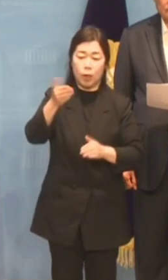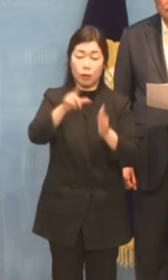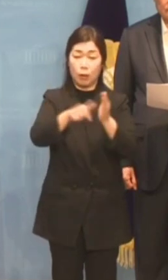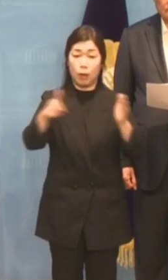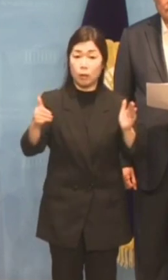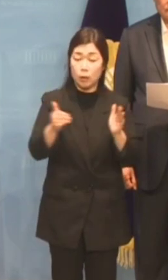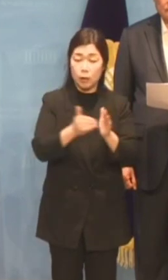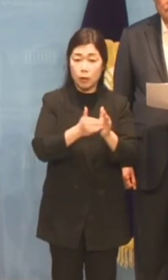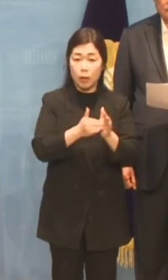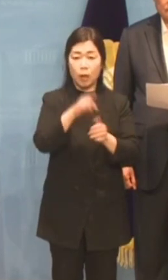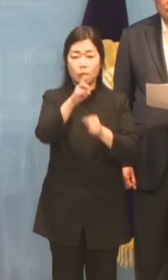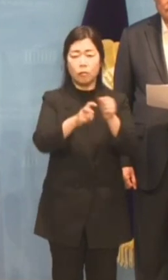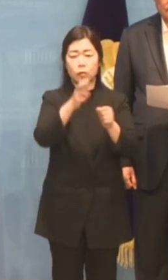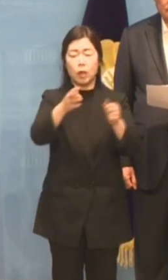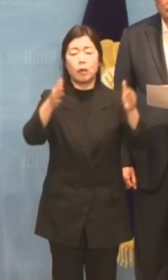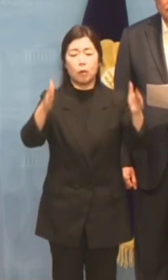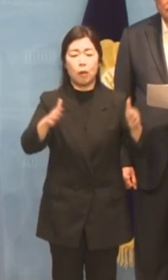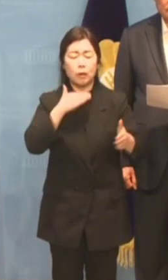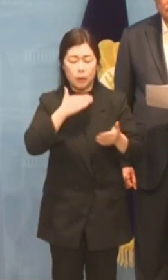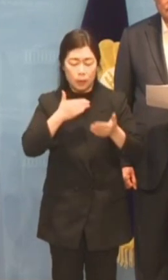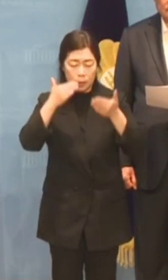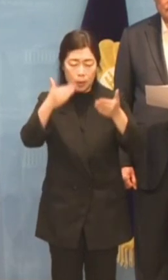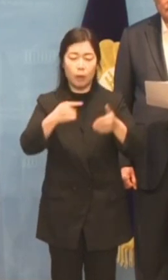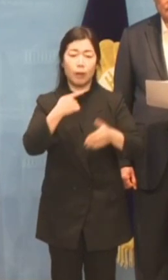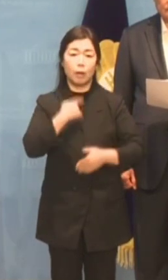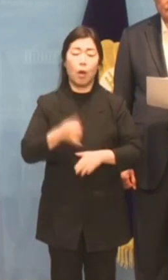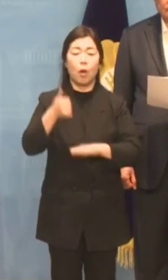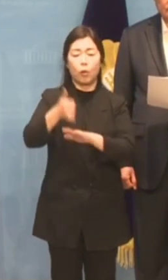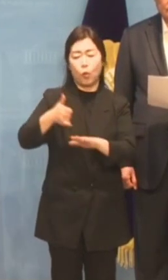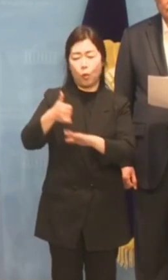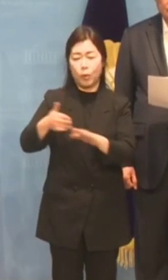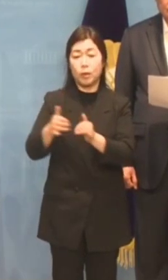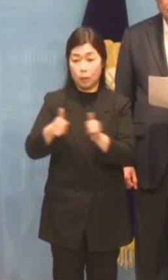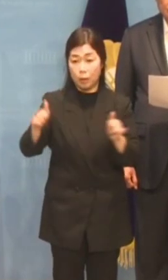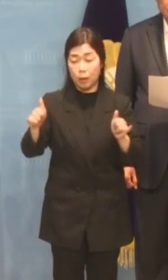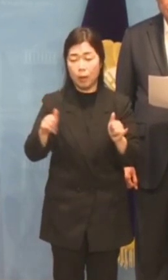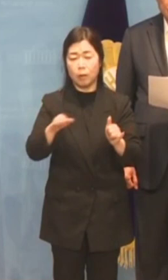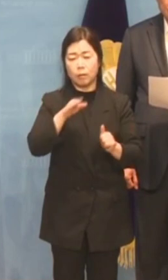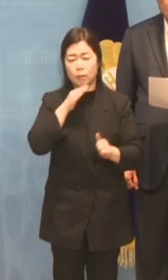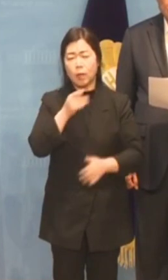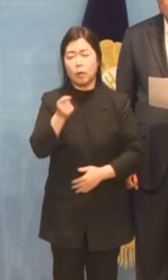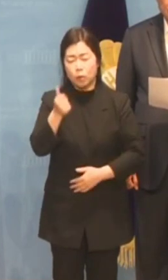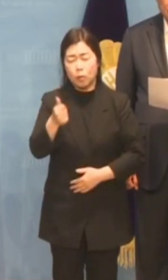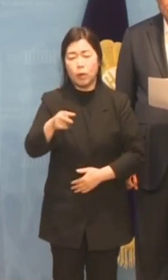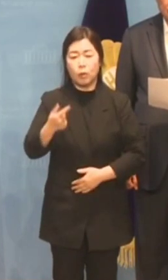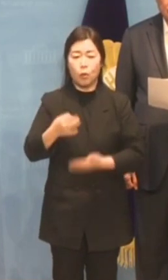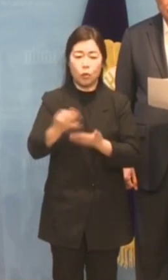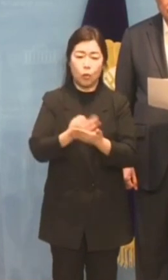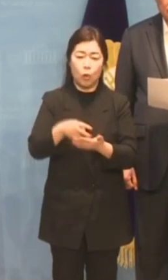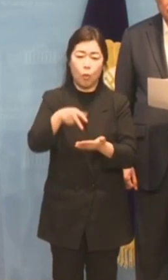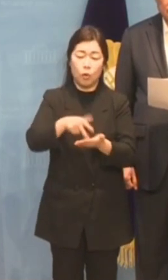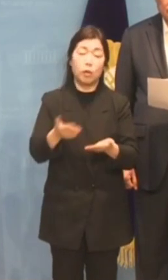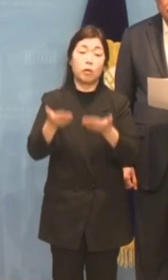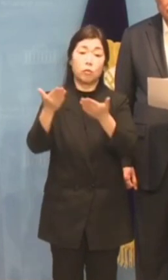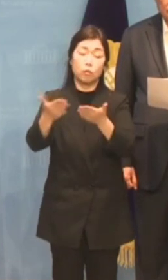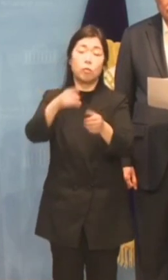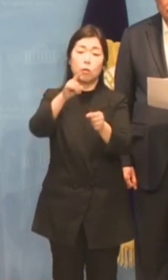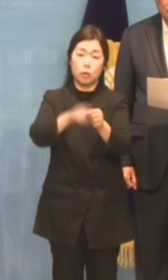진입하기까지 수십 년간 희생해온 농민들에게 최소한의 소득을 보장하기